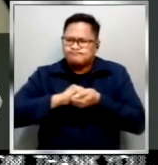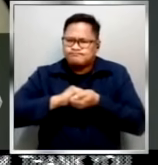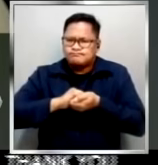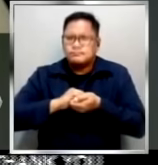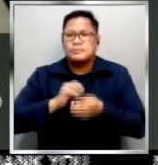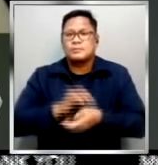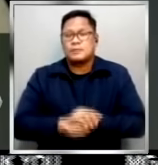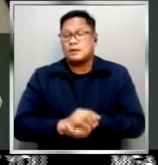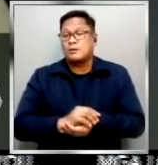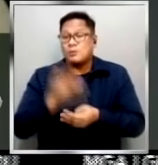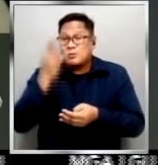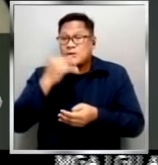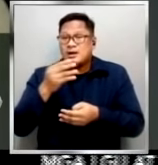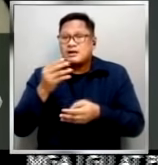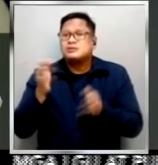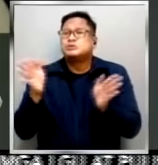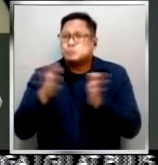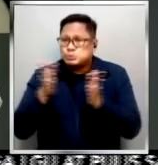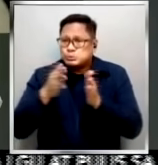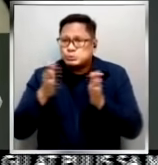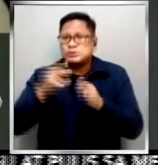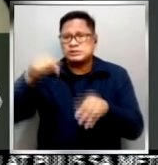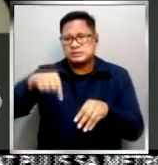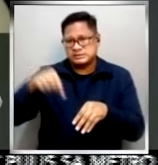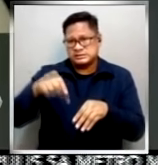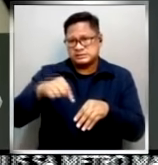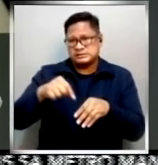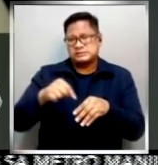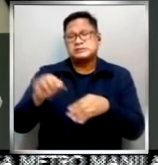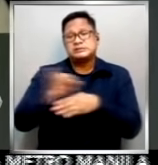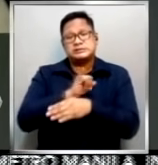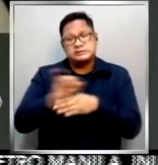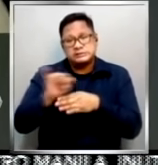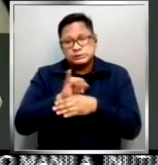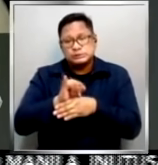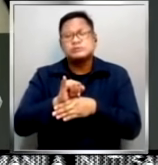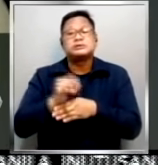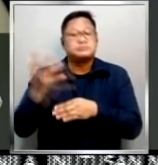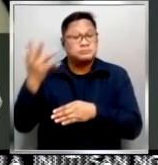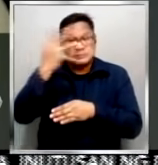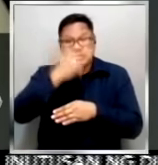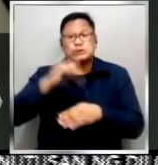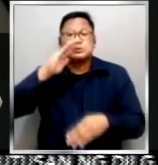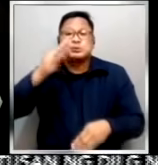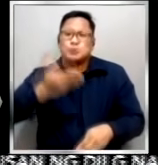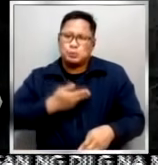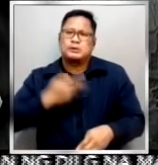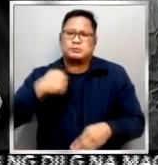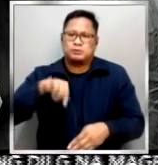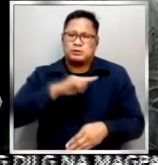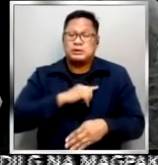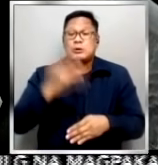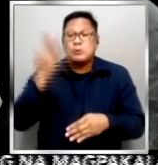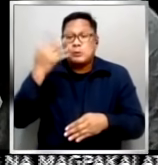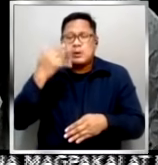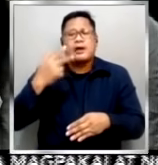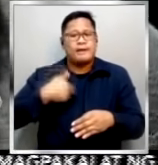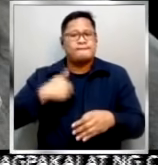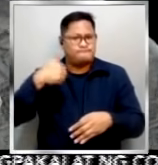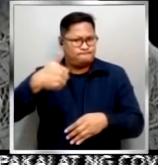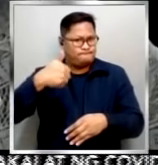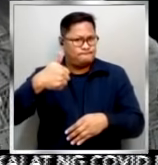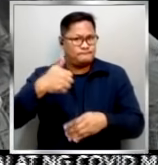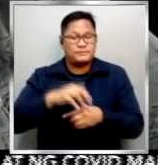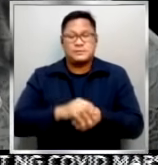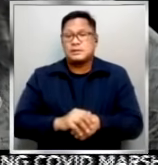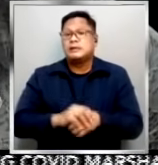and maganda nga yung gesture nila of welcoming us because they gave us their thumbs up. Magbibigay rin ng daan ng grupo